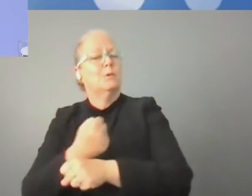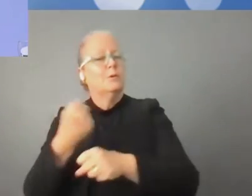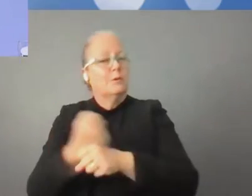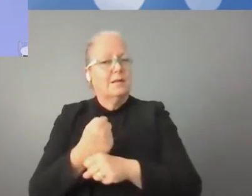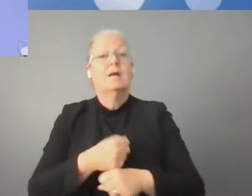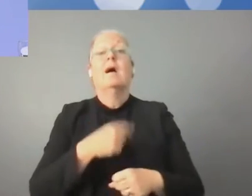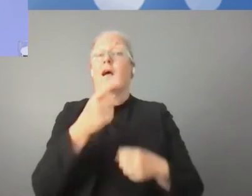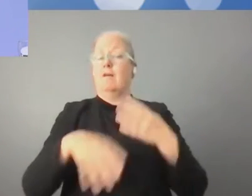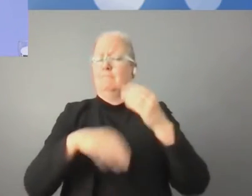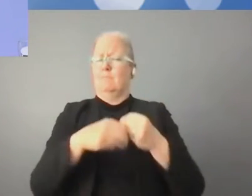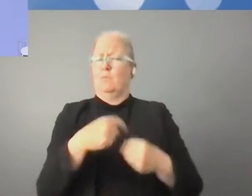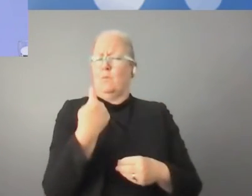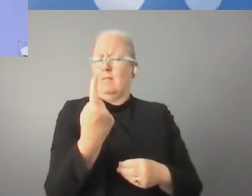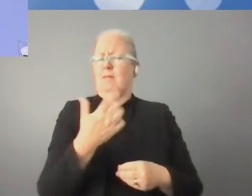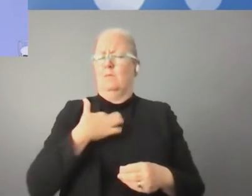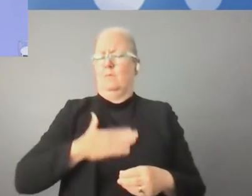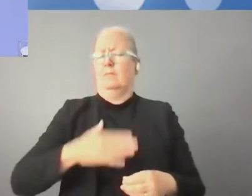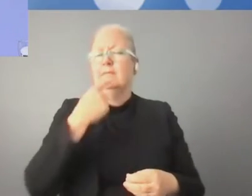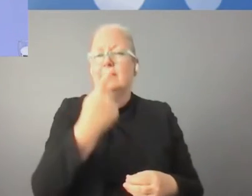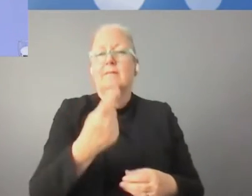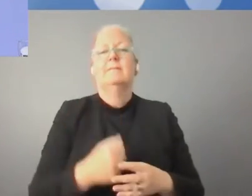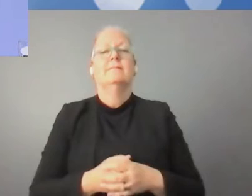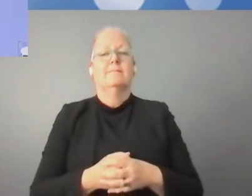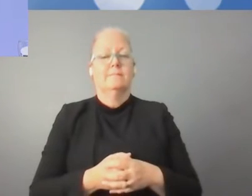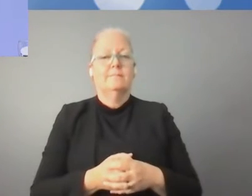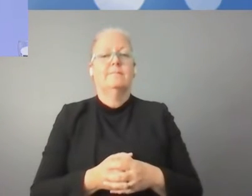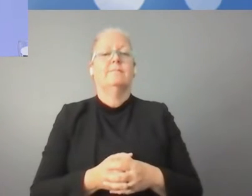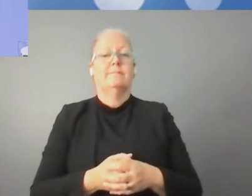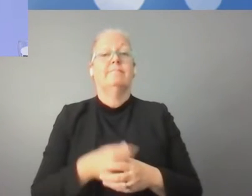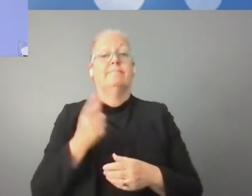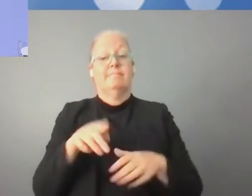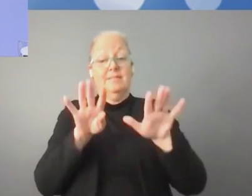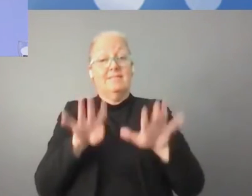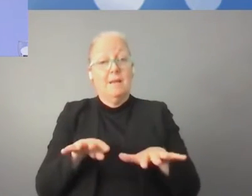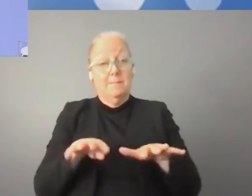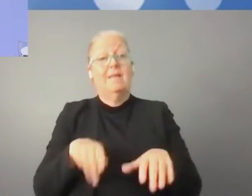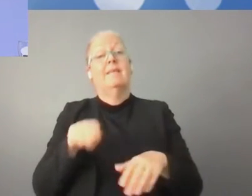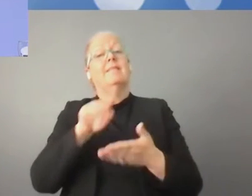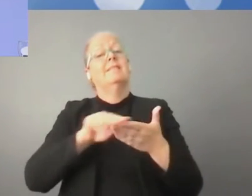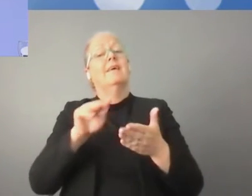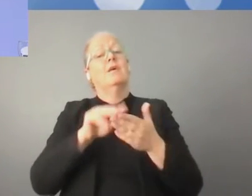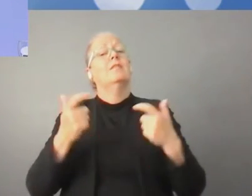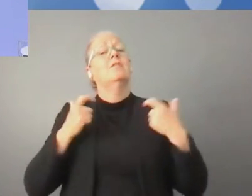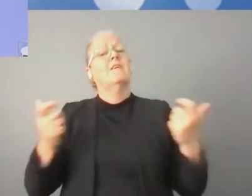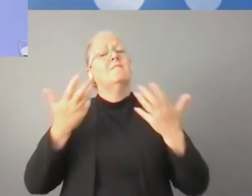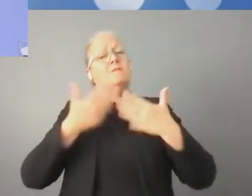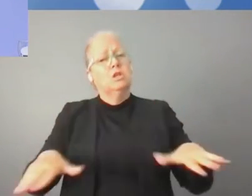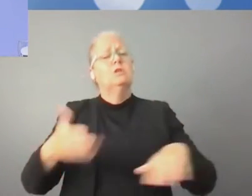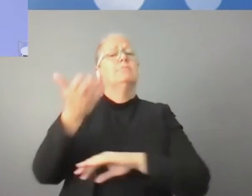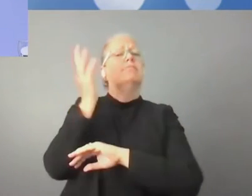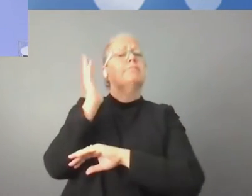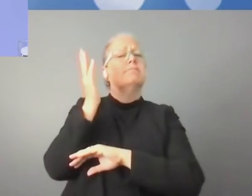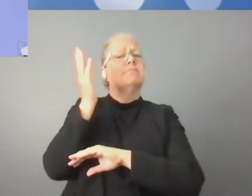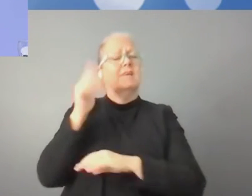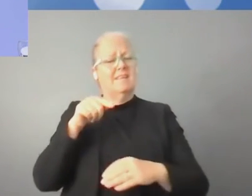разрабатывает регулирование в глобальной электросвязи. Хочу еще добавить одну вещь. Именно в сентябре месяце генеральный